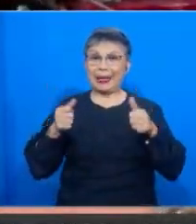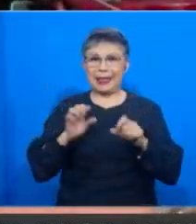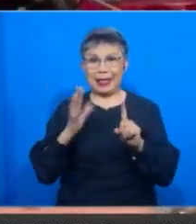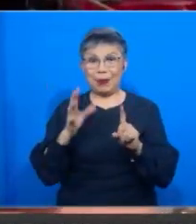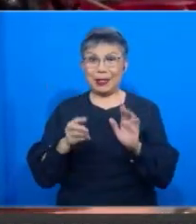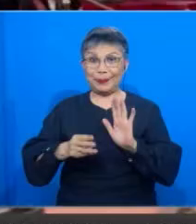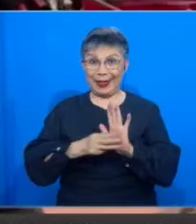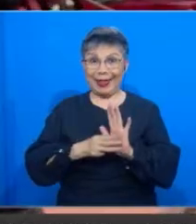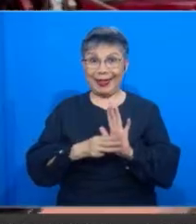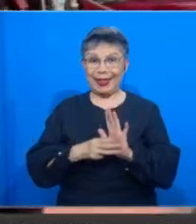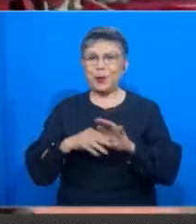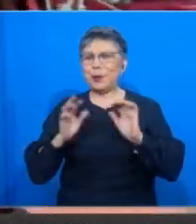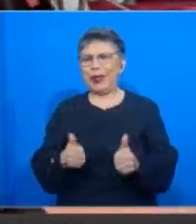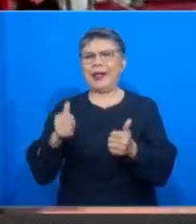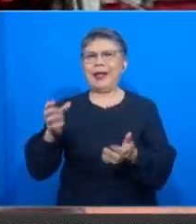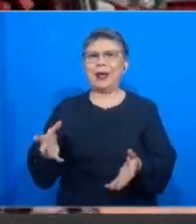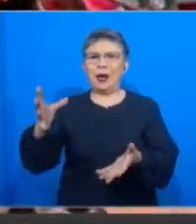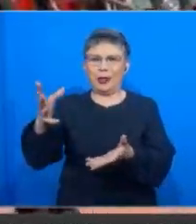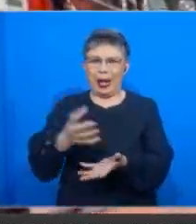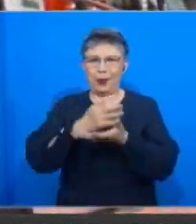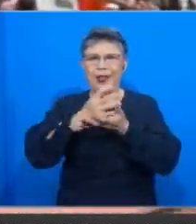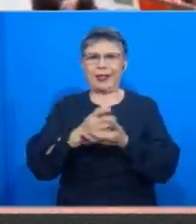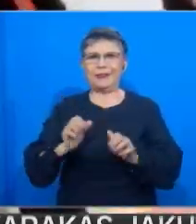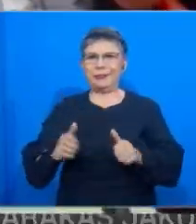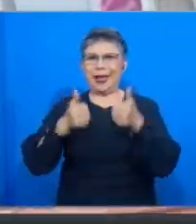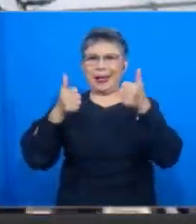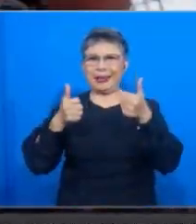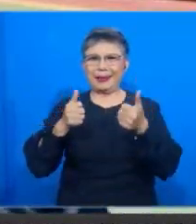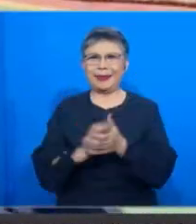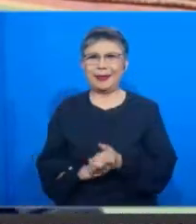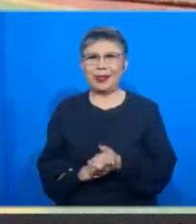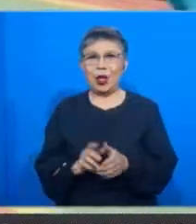15 meter terlebih dahulu, dialah pemenangnya.